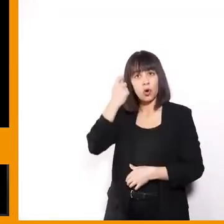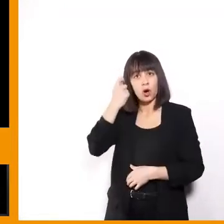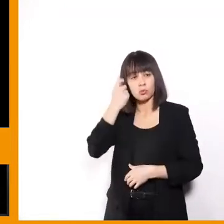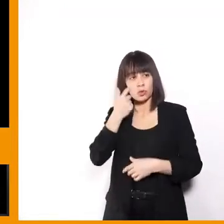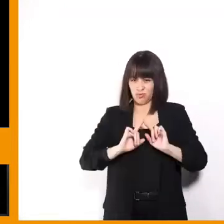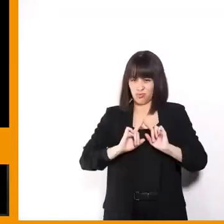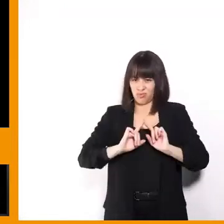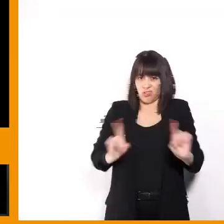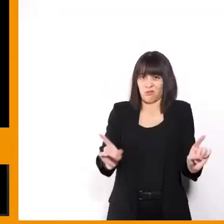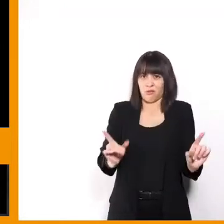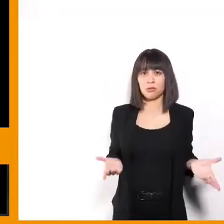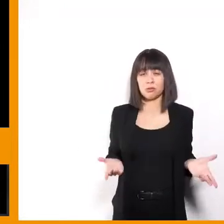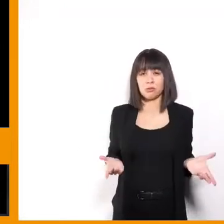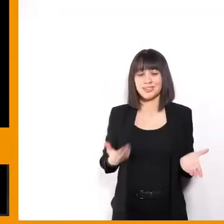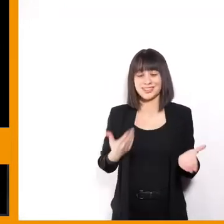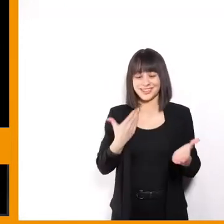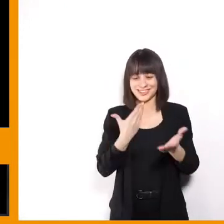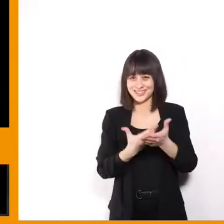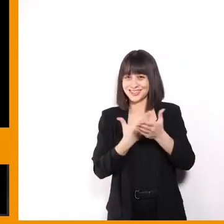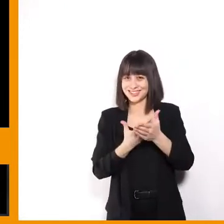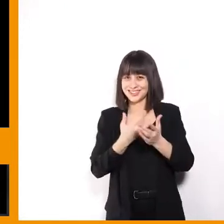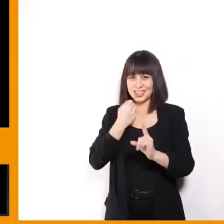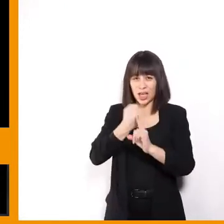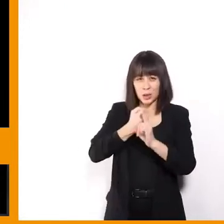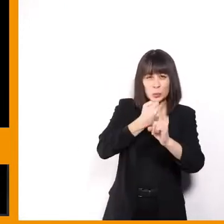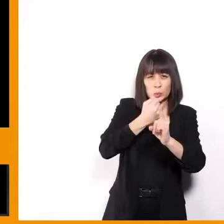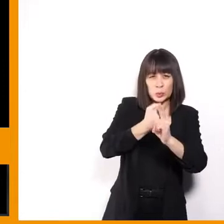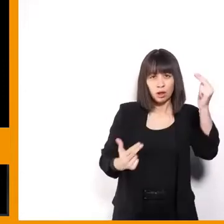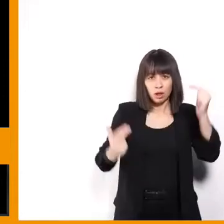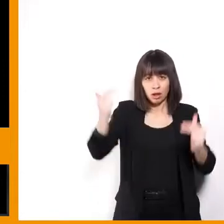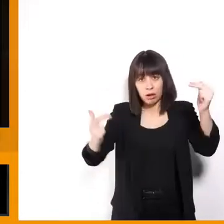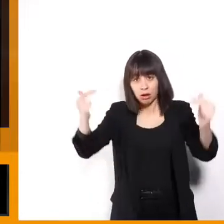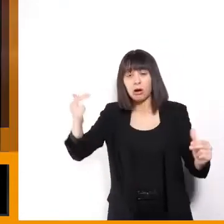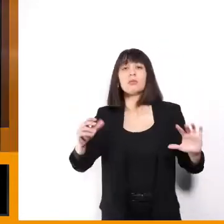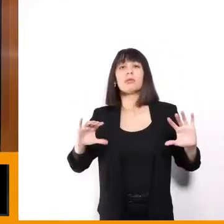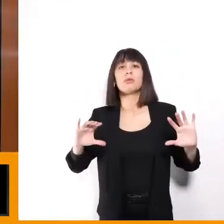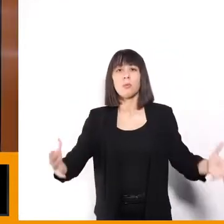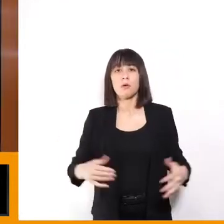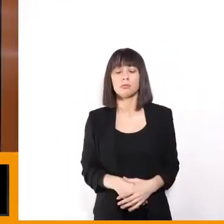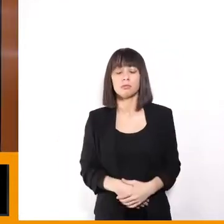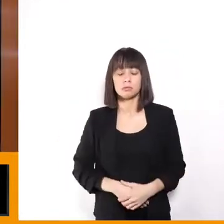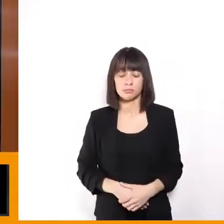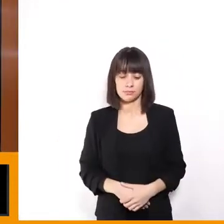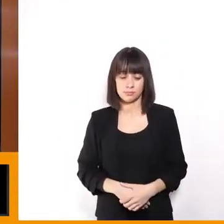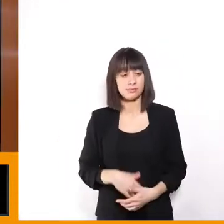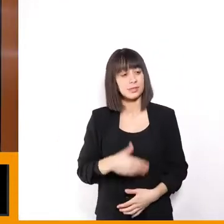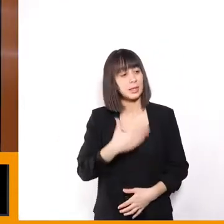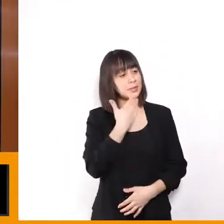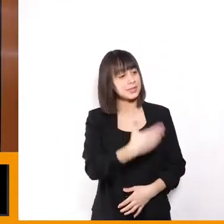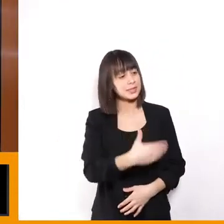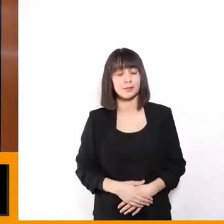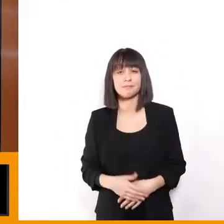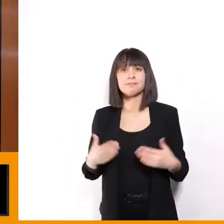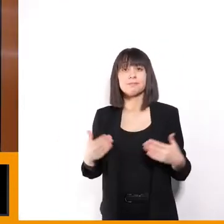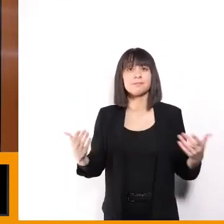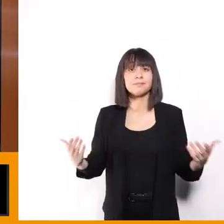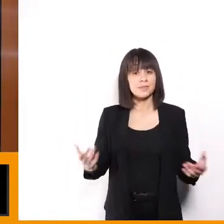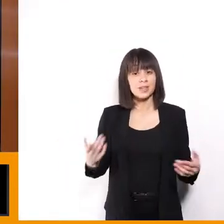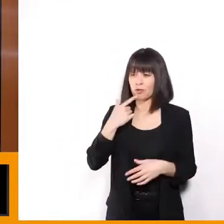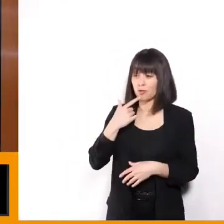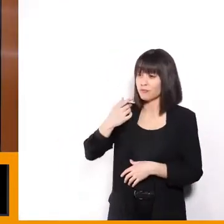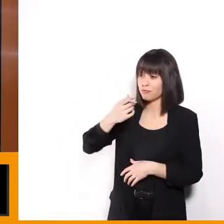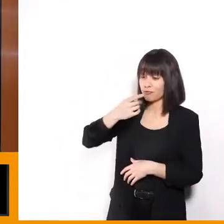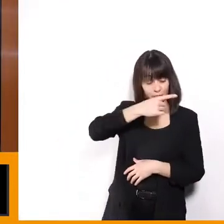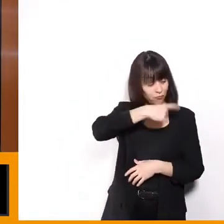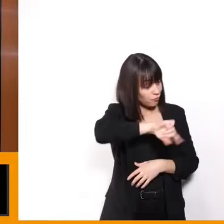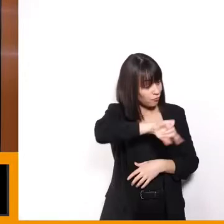comptiez mettre en place pour lutter contre ces disparités territoriales. Merci. Alors, qu'est-ce que vous comptez mettre en place? Enfin, et au-delà